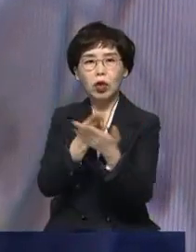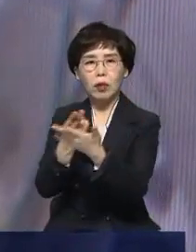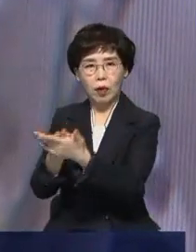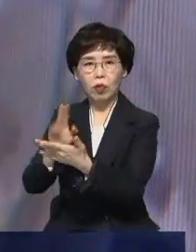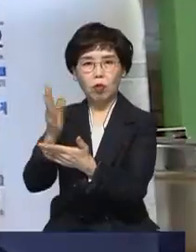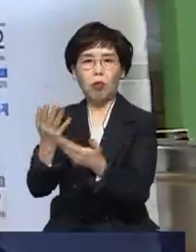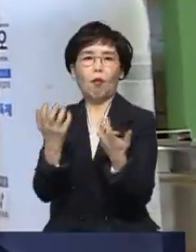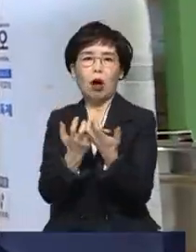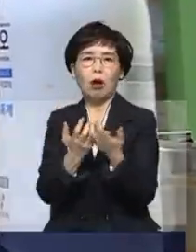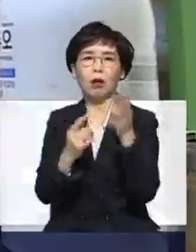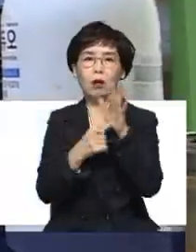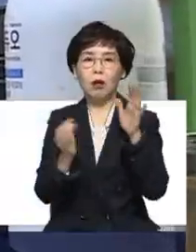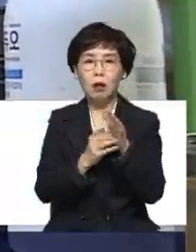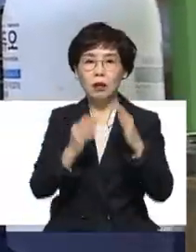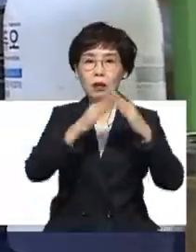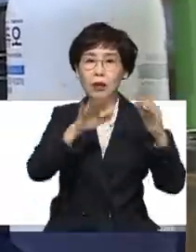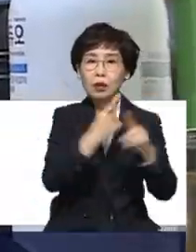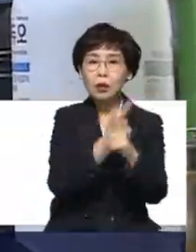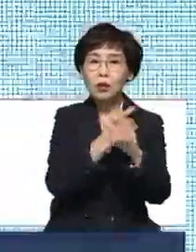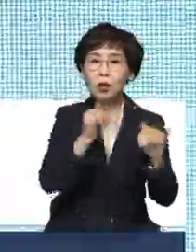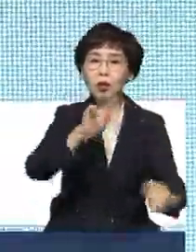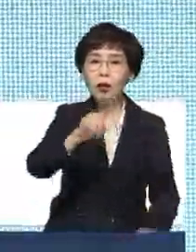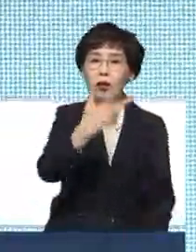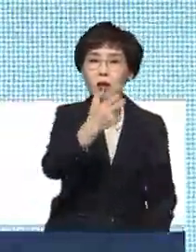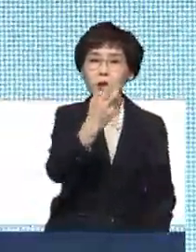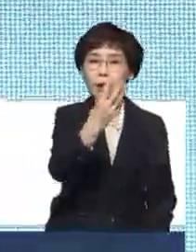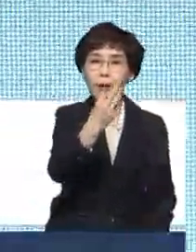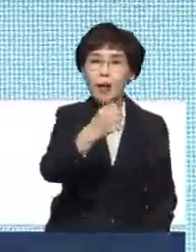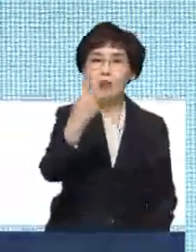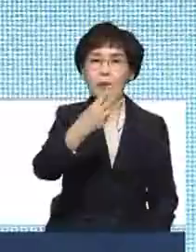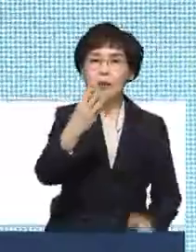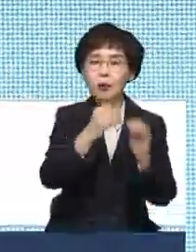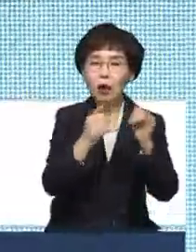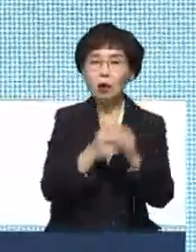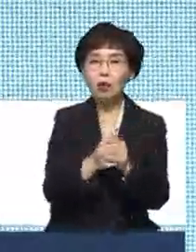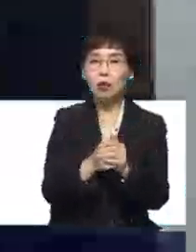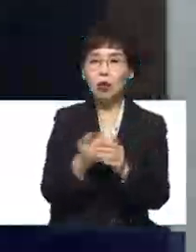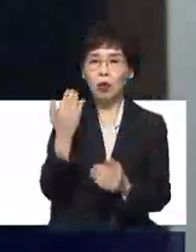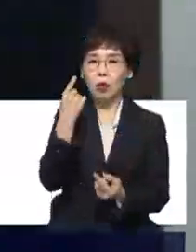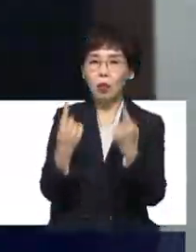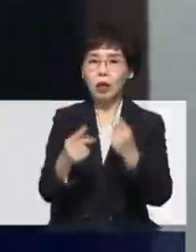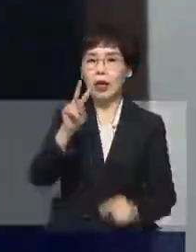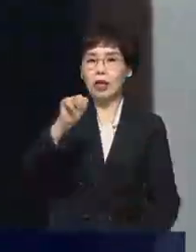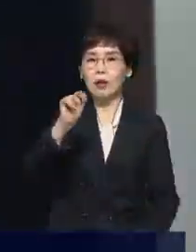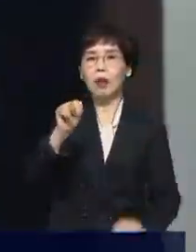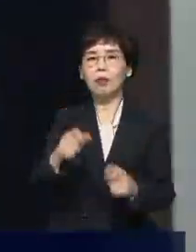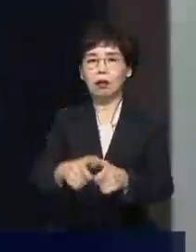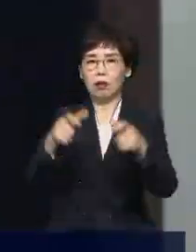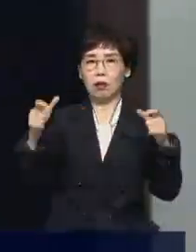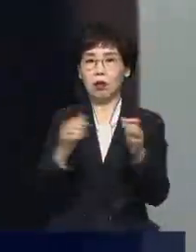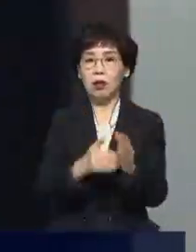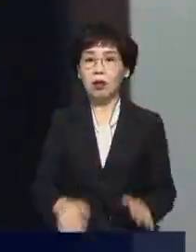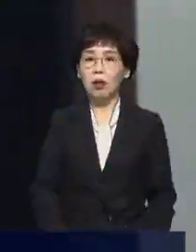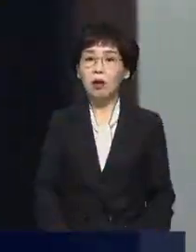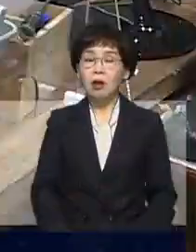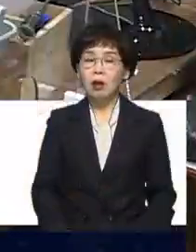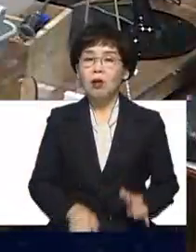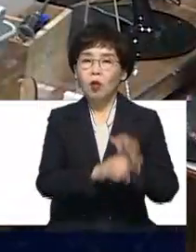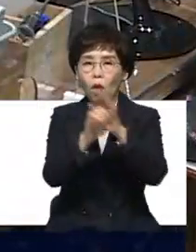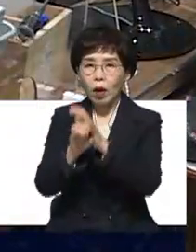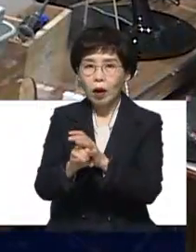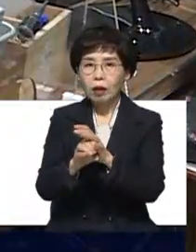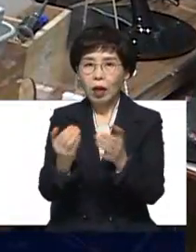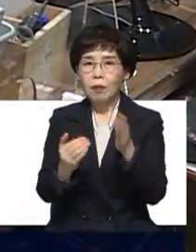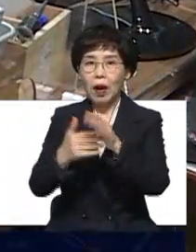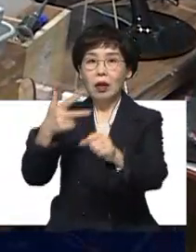나타났습니다. 재택치료자는 173만 3천여 명으로 전날보다 2만 명 늘었습니다. 코로나19